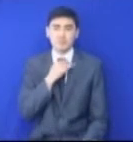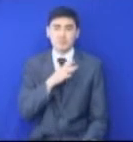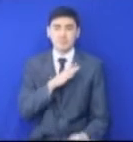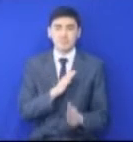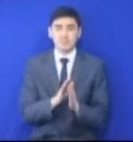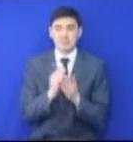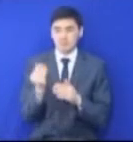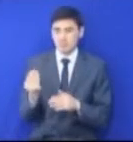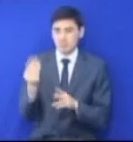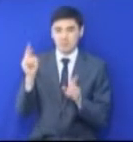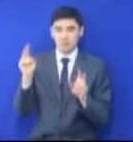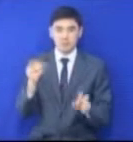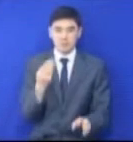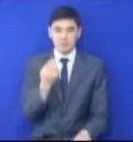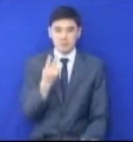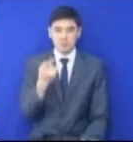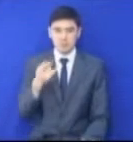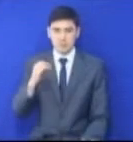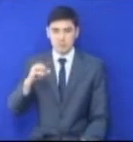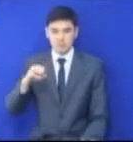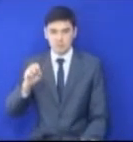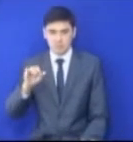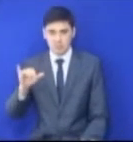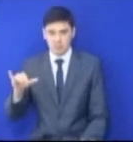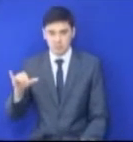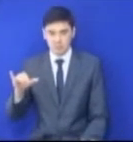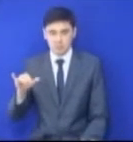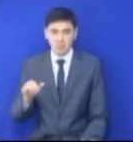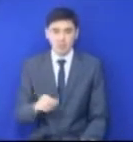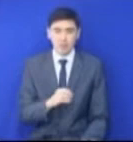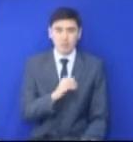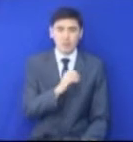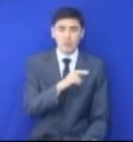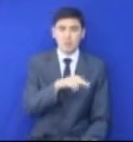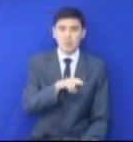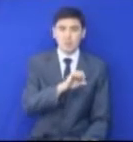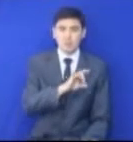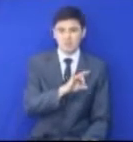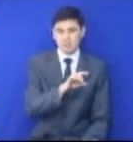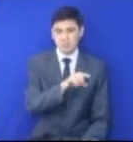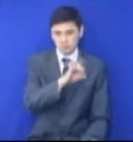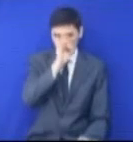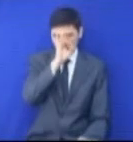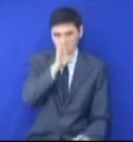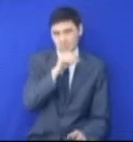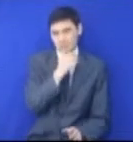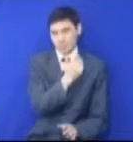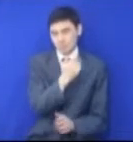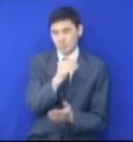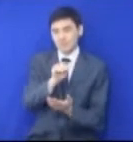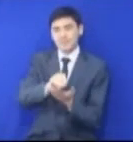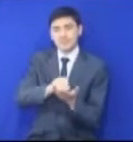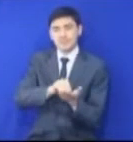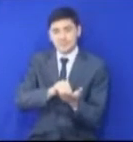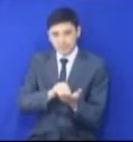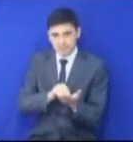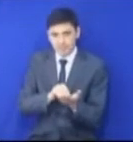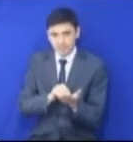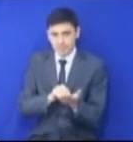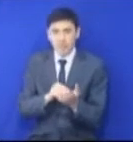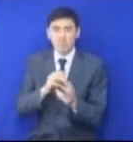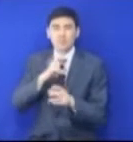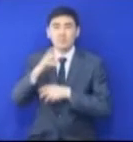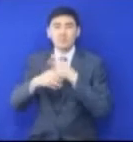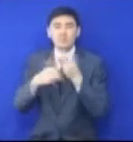Шыңғыстау известного поэта, композитора, государственного деятеля Ельдара Оразалы. Мероприятие было организовано в честь Международного дня